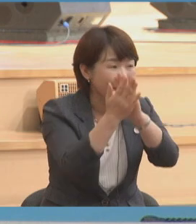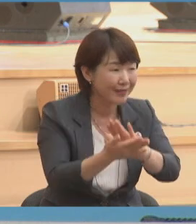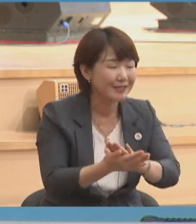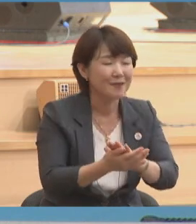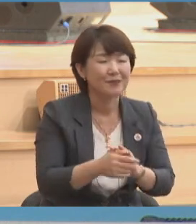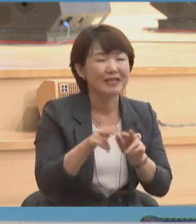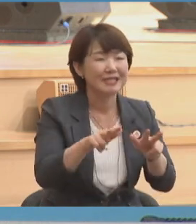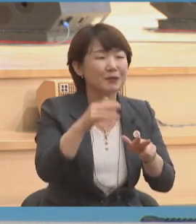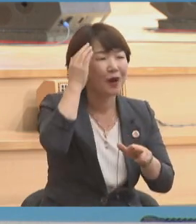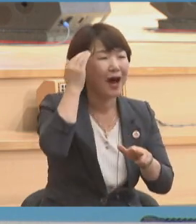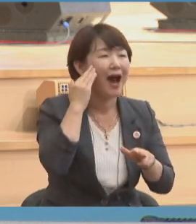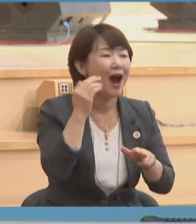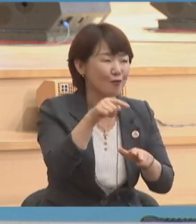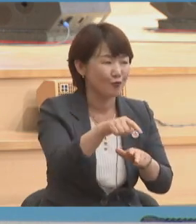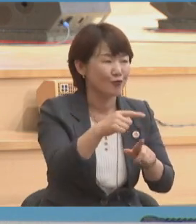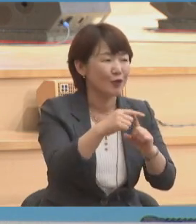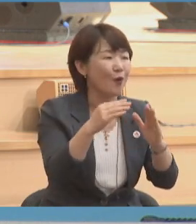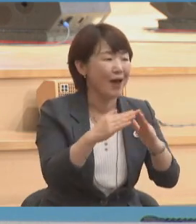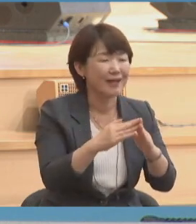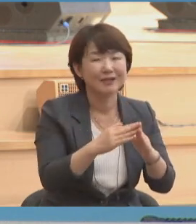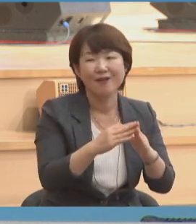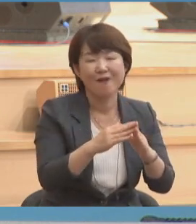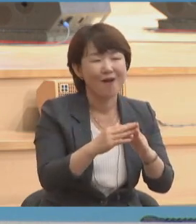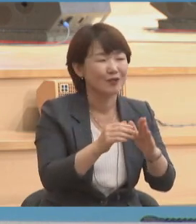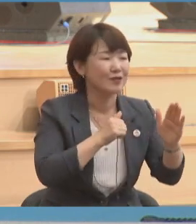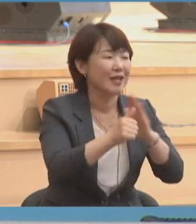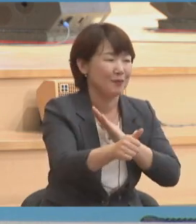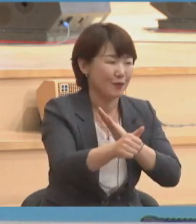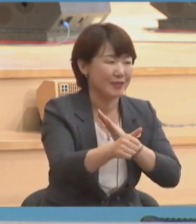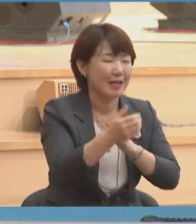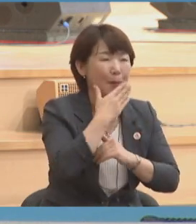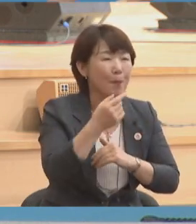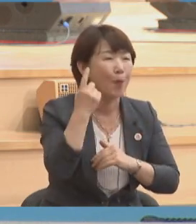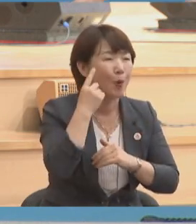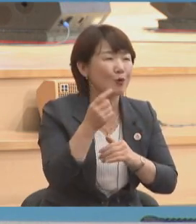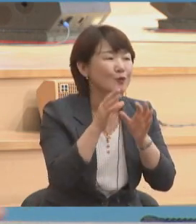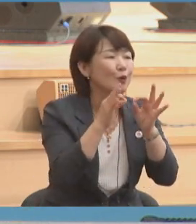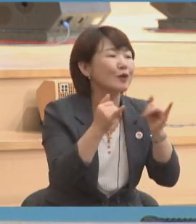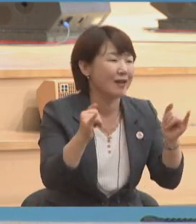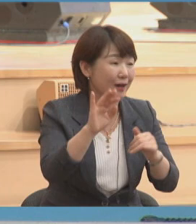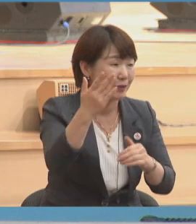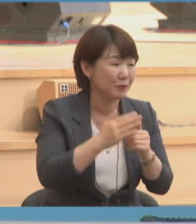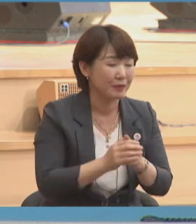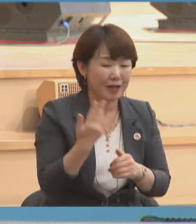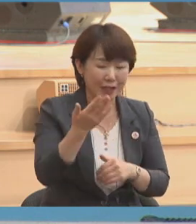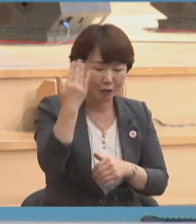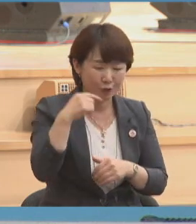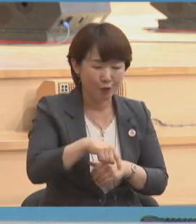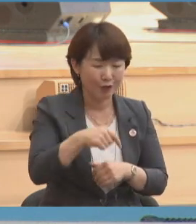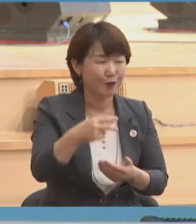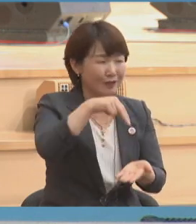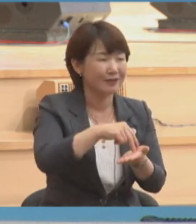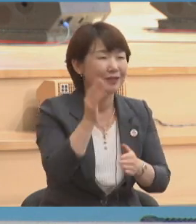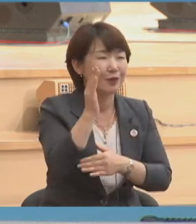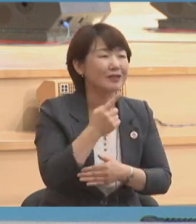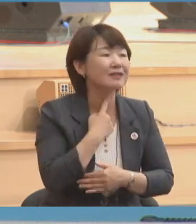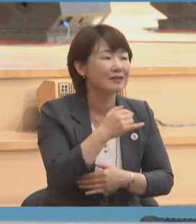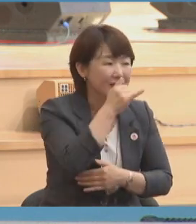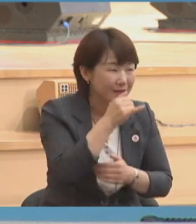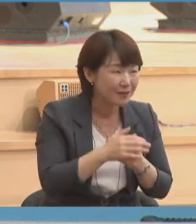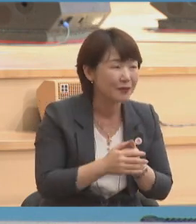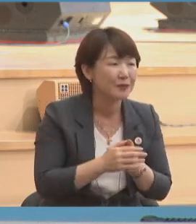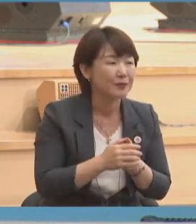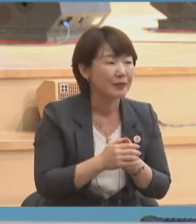한국교회 대표적인 복음 변증가가 되어졌죠. 우리 교회도 오셨잖아요. 이 강단에 섰잖아요. 그래서